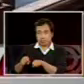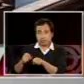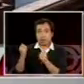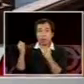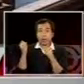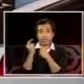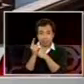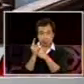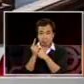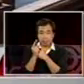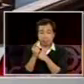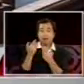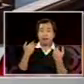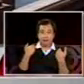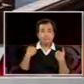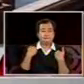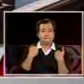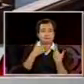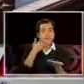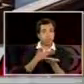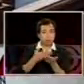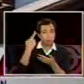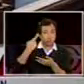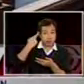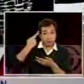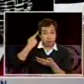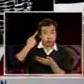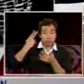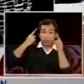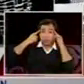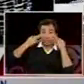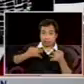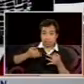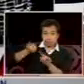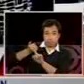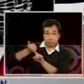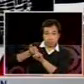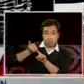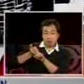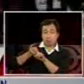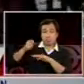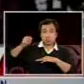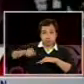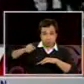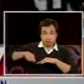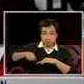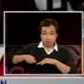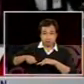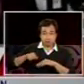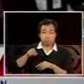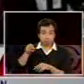upon probable cause to be determined personally by the judge after examination, and so on and so forth. Naniniwala po